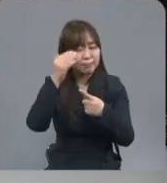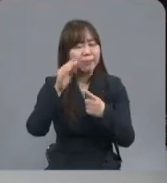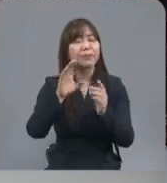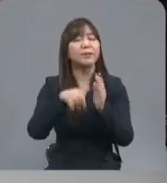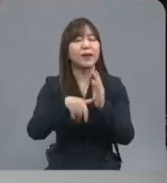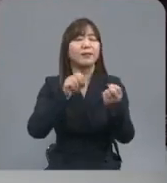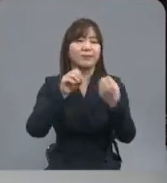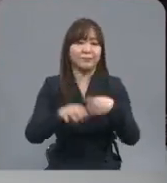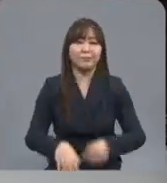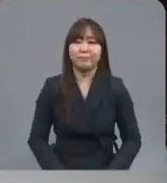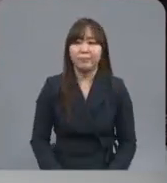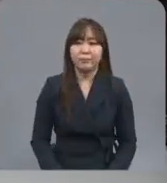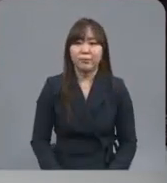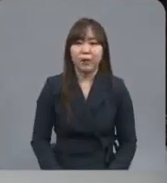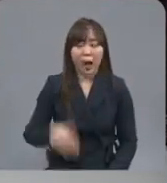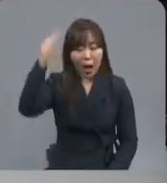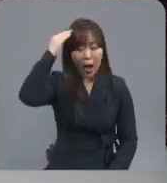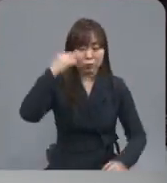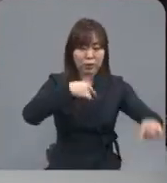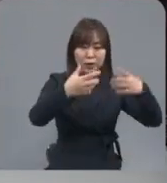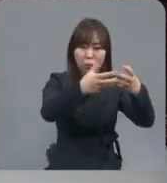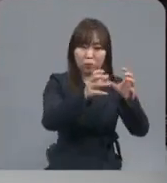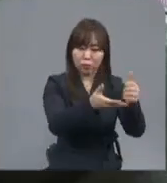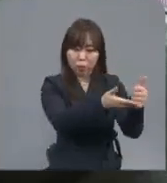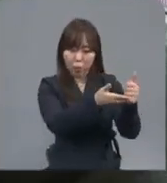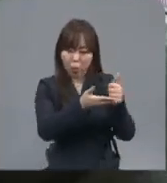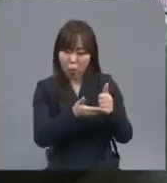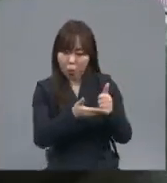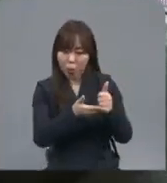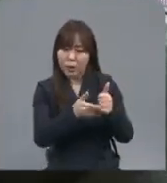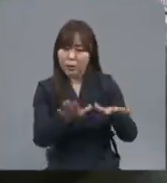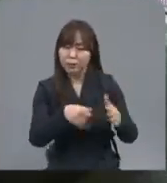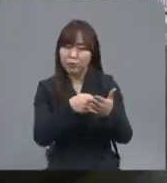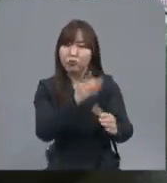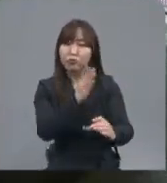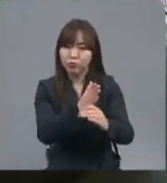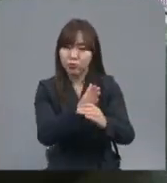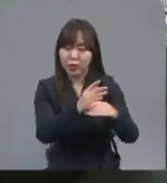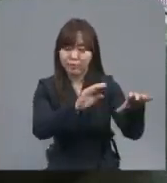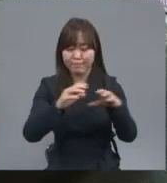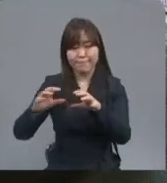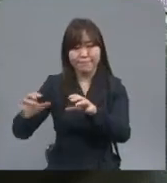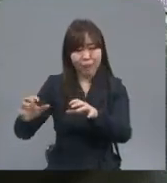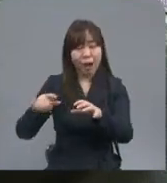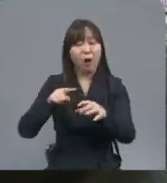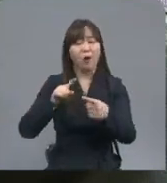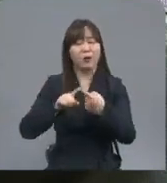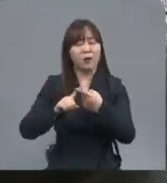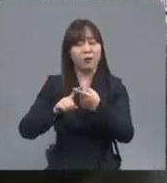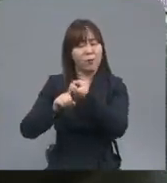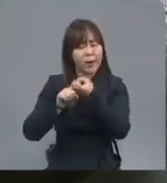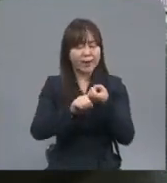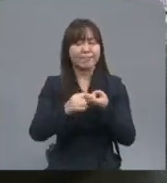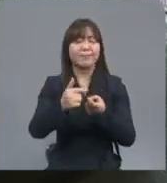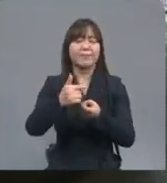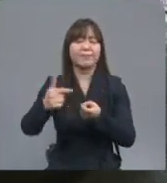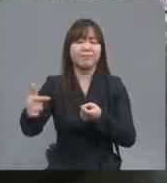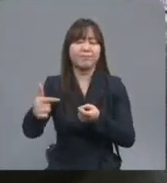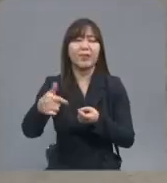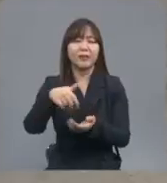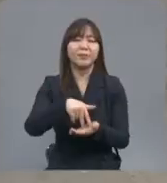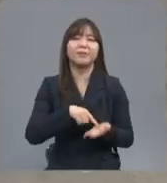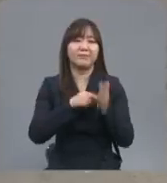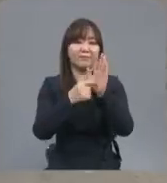ce contexte gelinski envisage d'inviter la direction sud-coréenne et d'envoyer son premier ministre au pays du matin clair